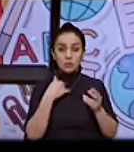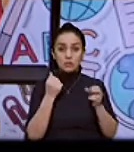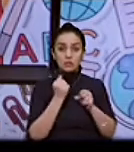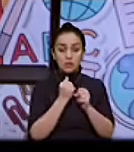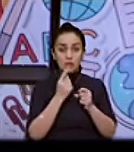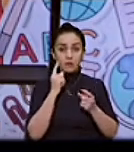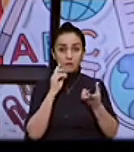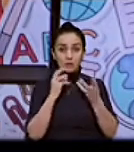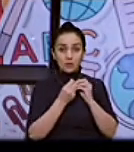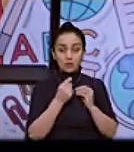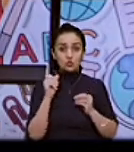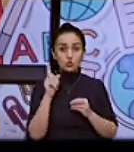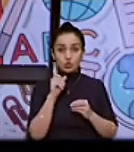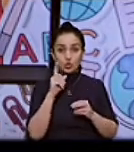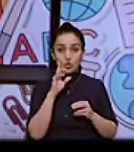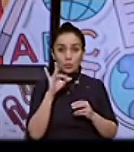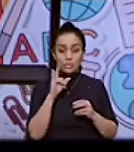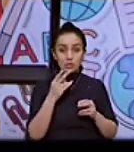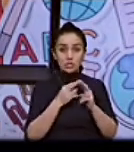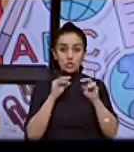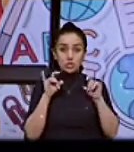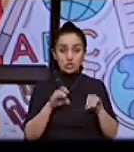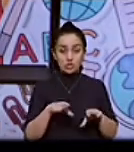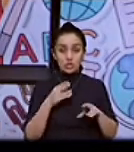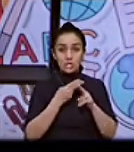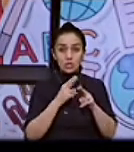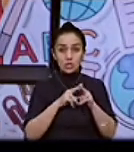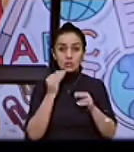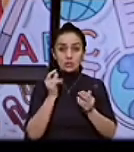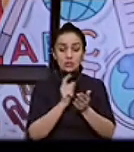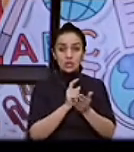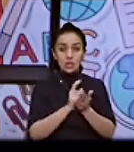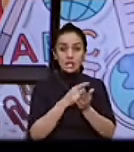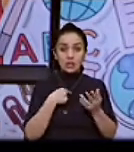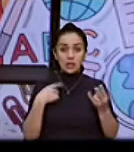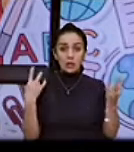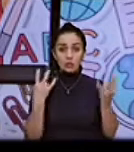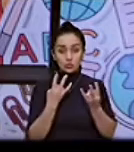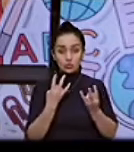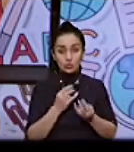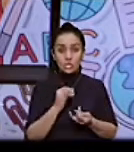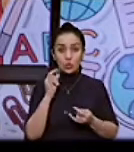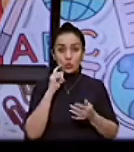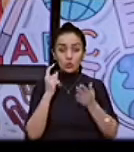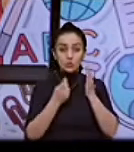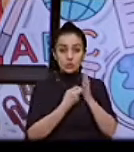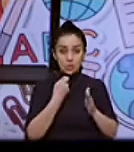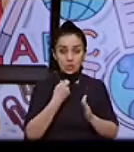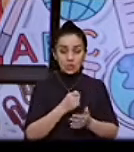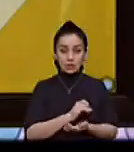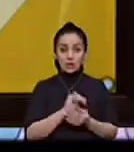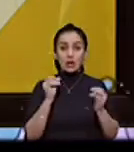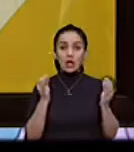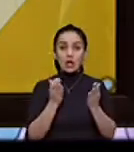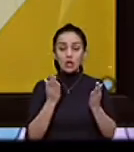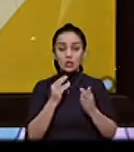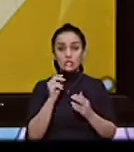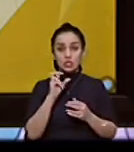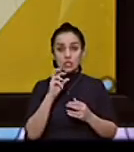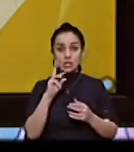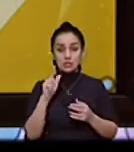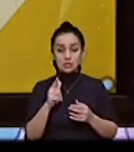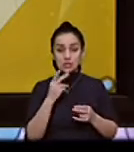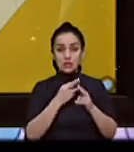с вами делаем вывод. Чтобы решить эту задачу, нам нужно узнать,